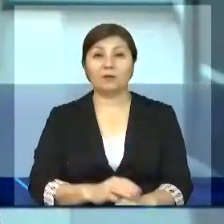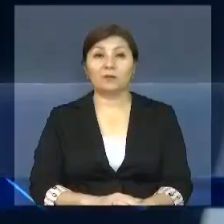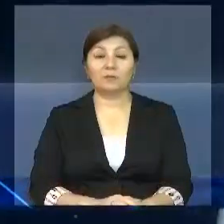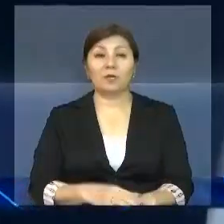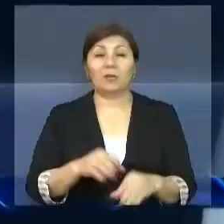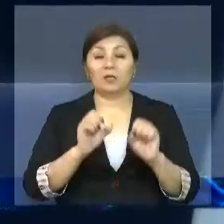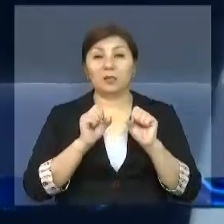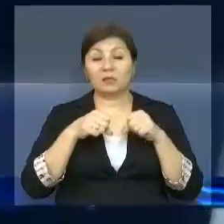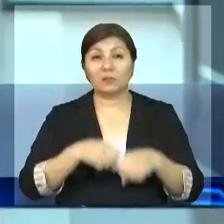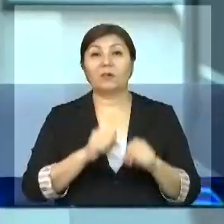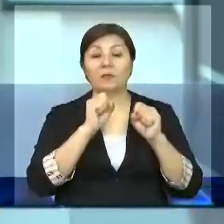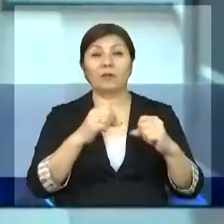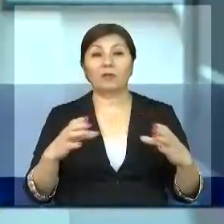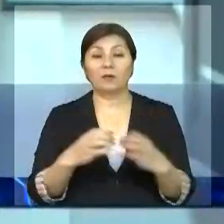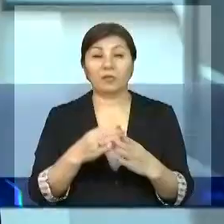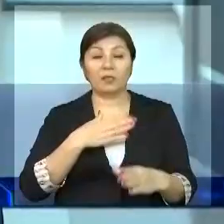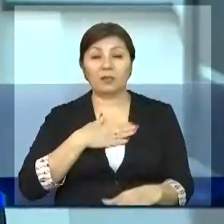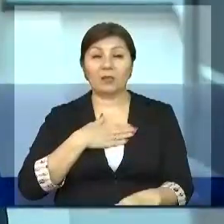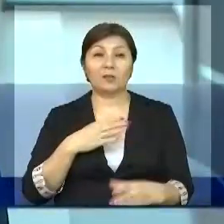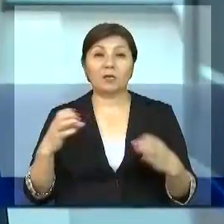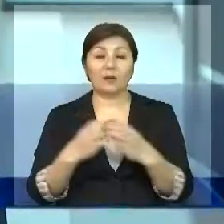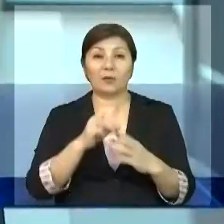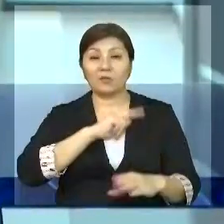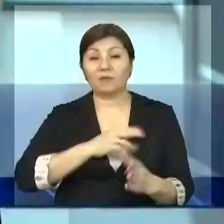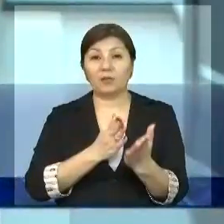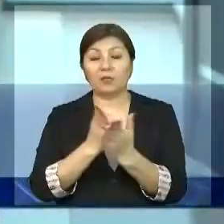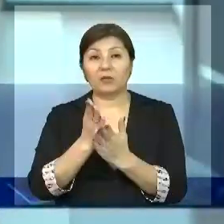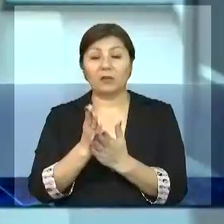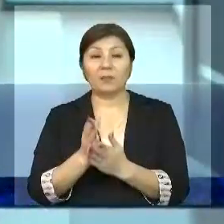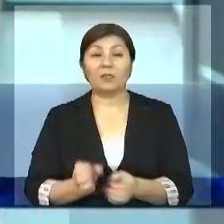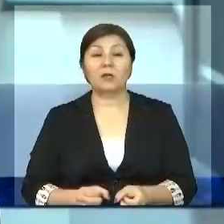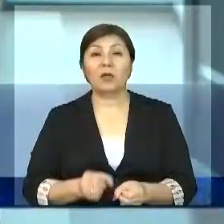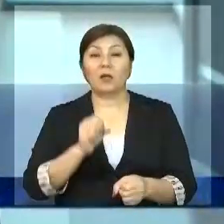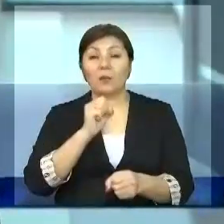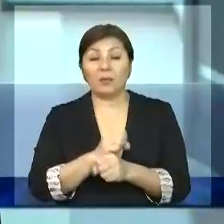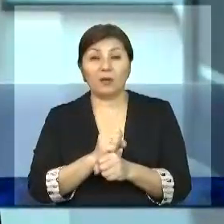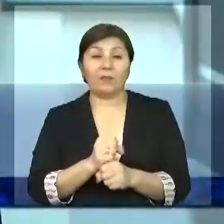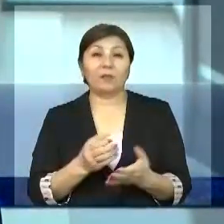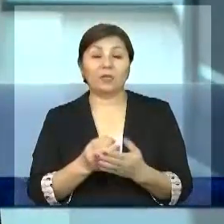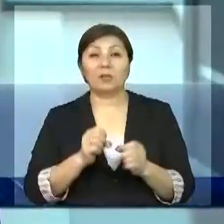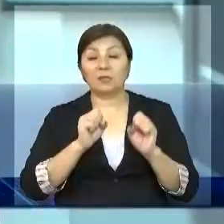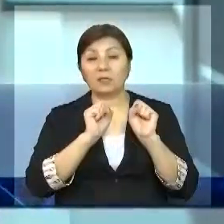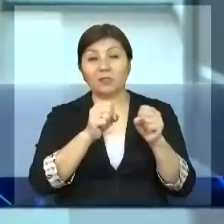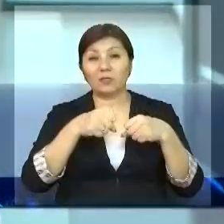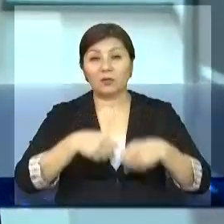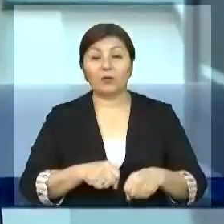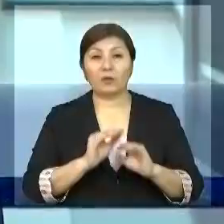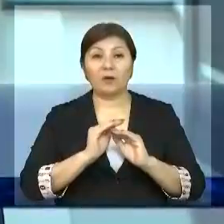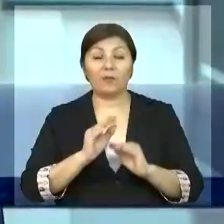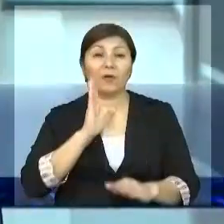правоохранительными органами наша организация работает в направлении профилактики бытового насилия защиты прав женщин и детей